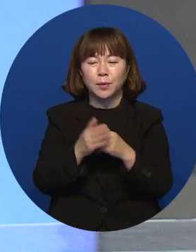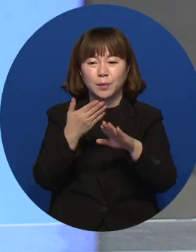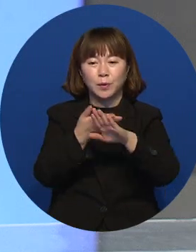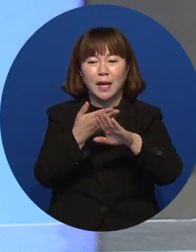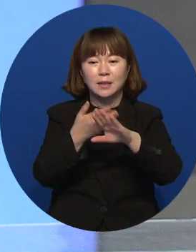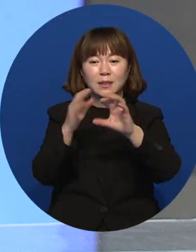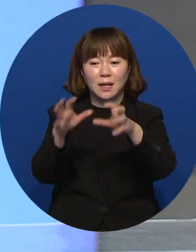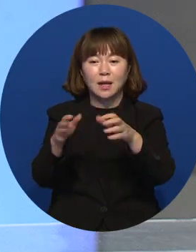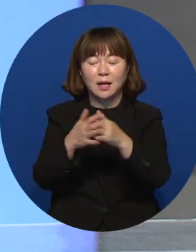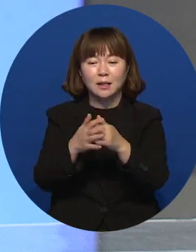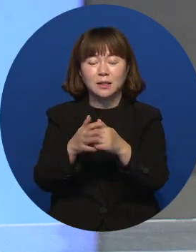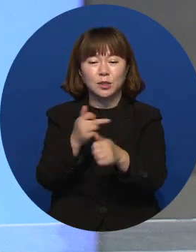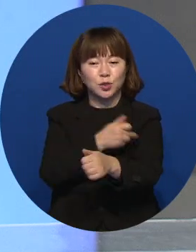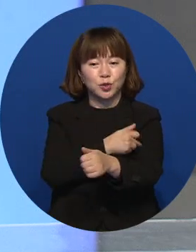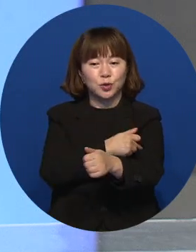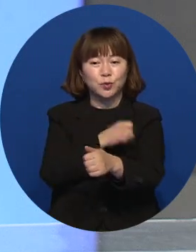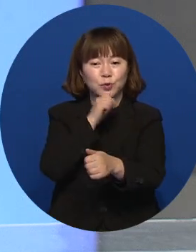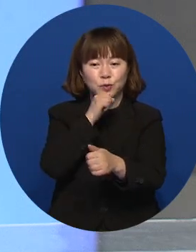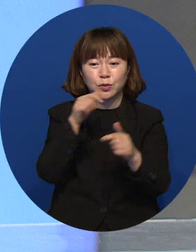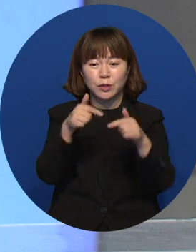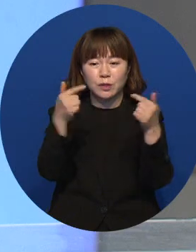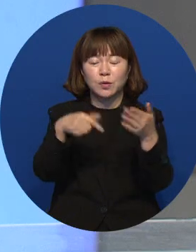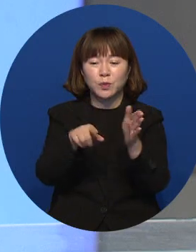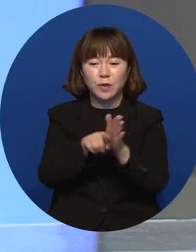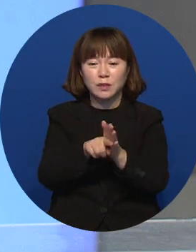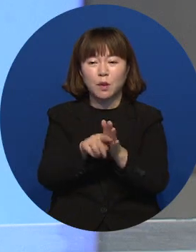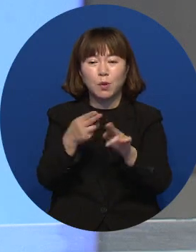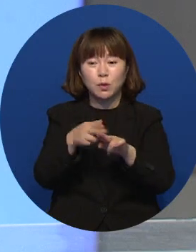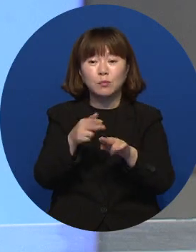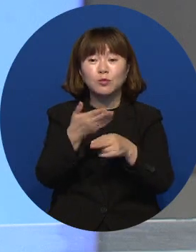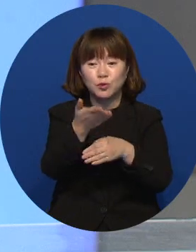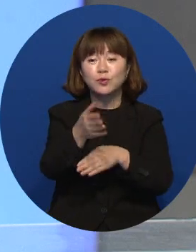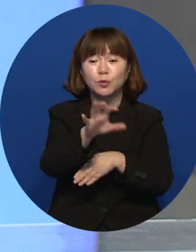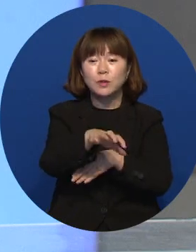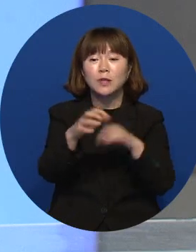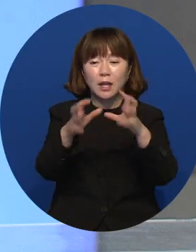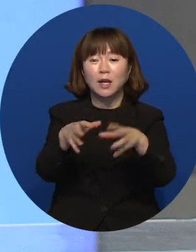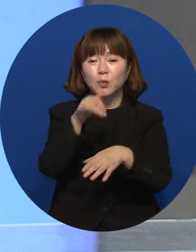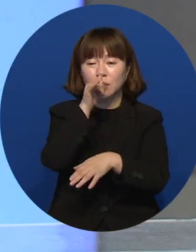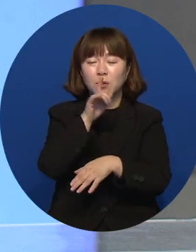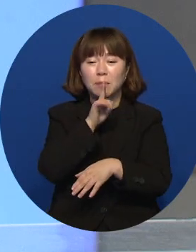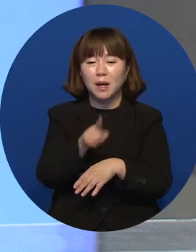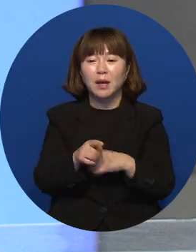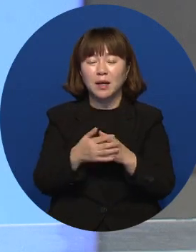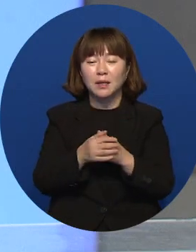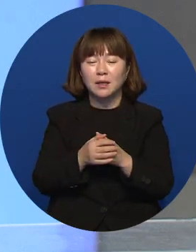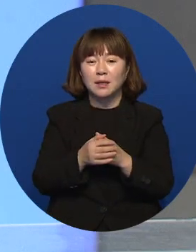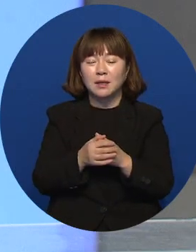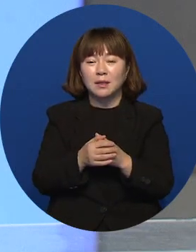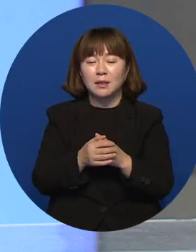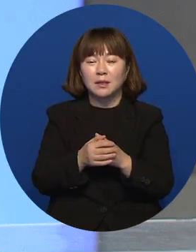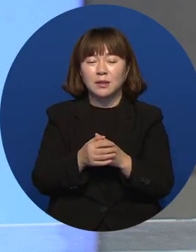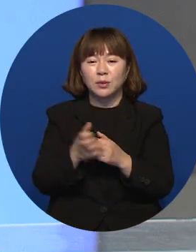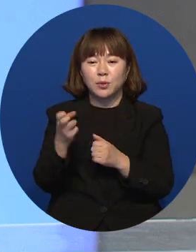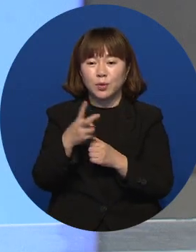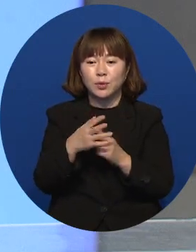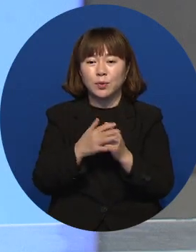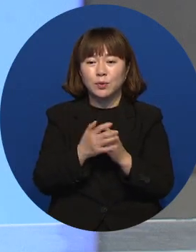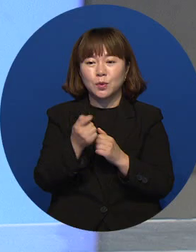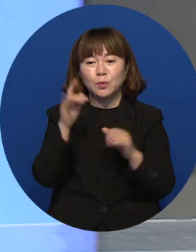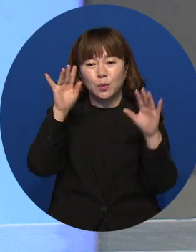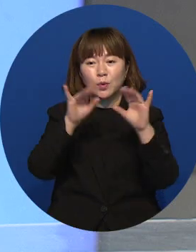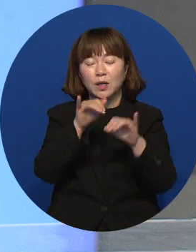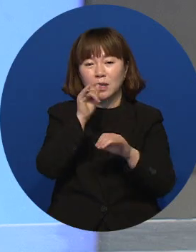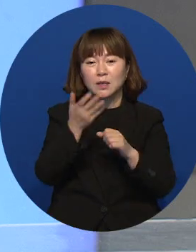거에 대해서는 저희도 긍정적으로 봐야 될 것 같구요 또 하나 이제 저도 약간의 동의하는 부분은 그 백신을 맞았을 경우